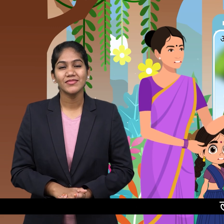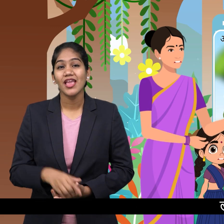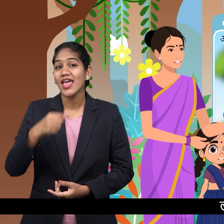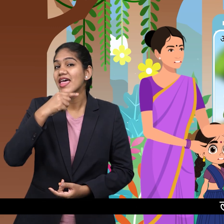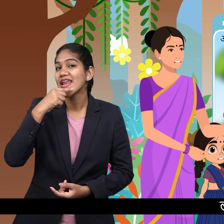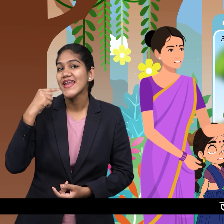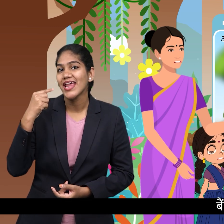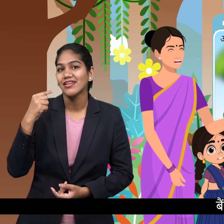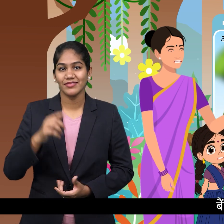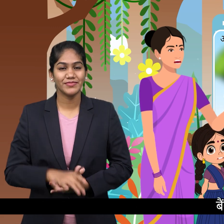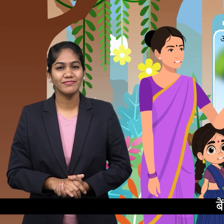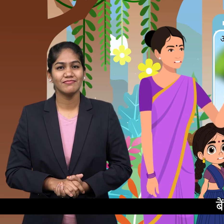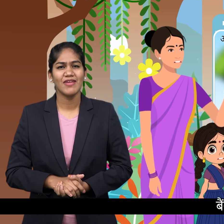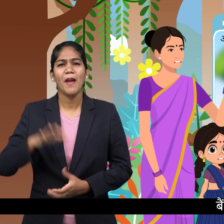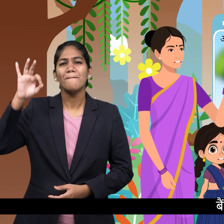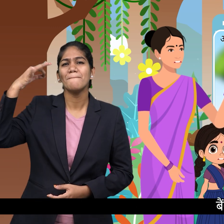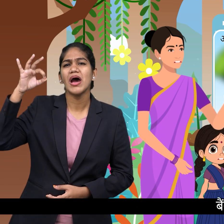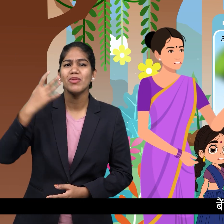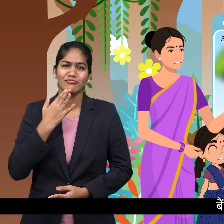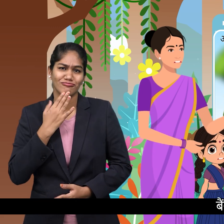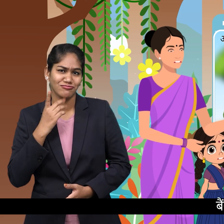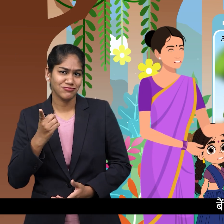लाल, बैंगनी।